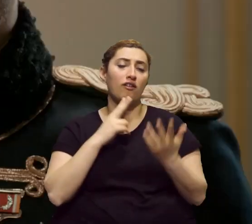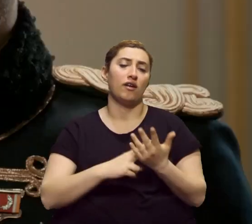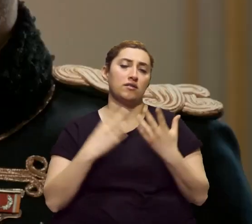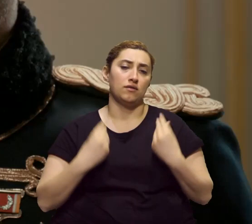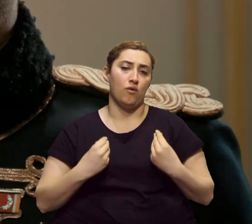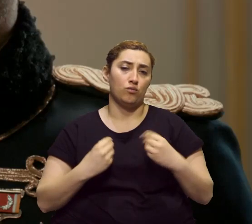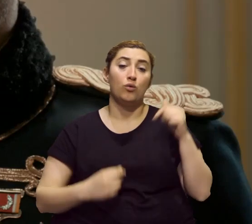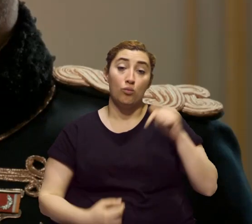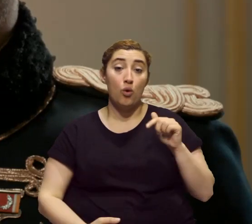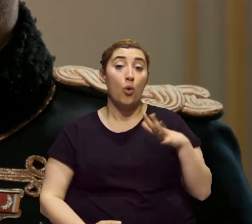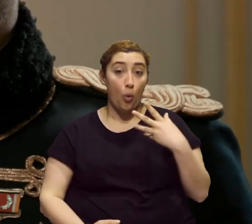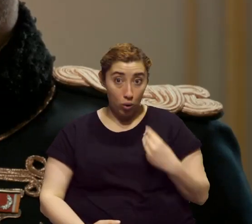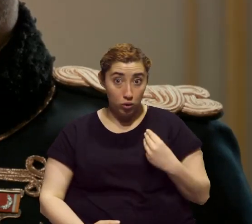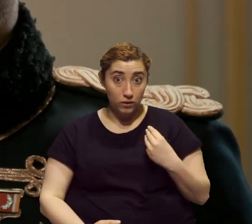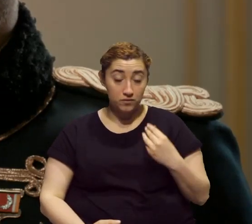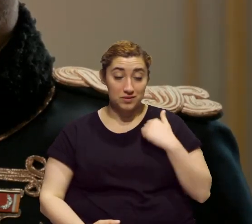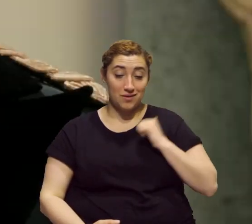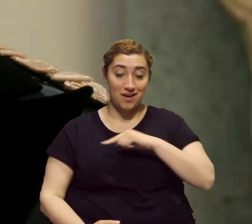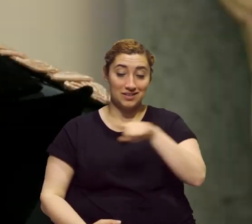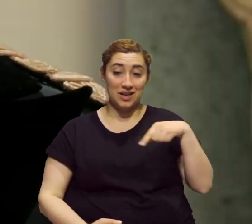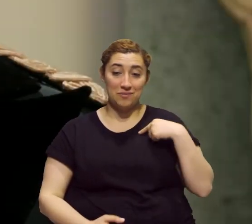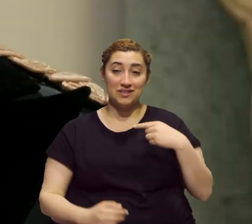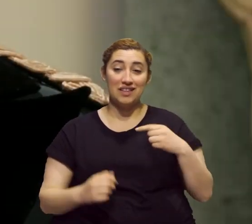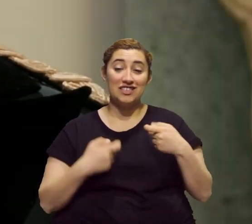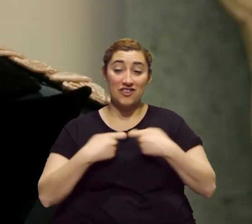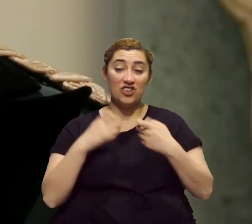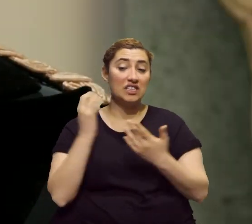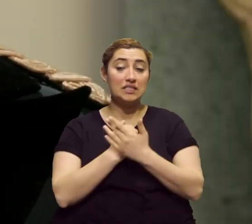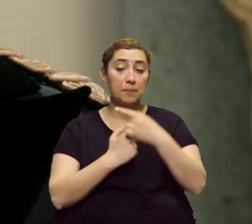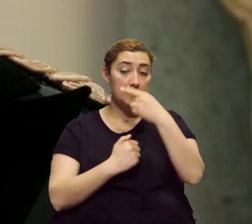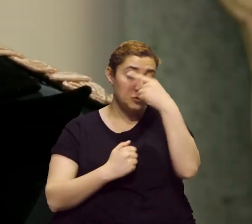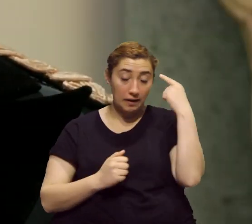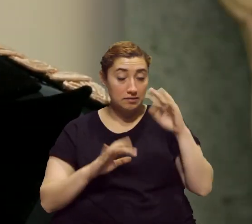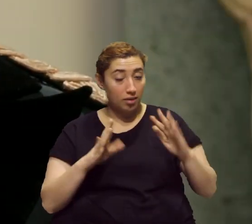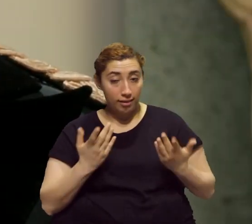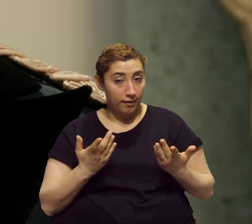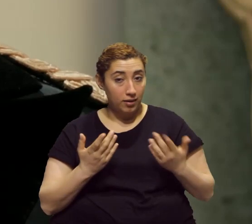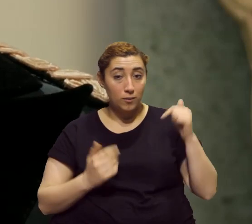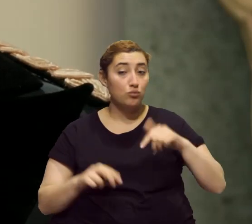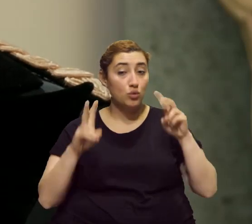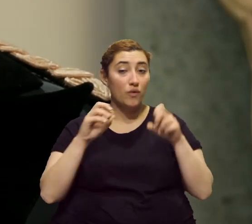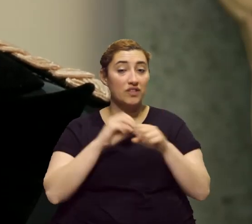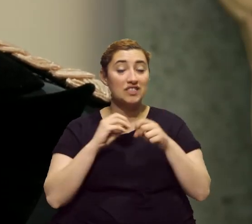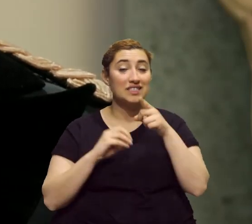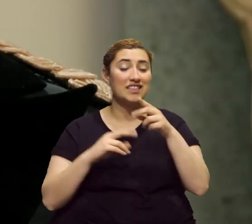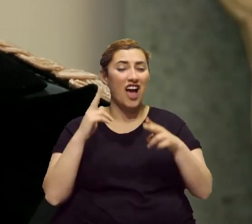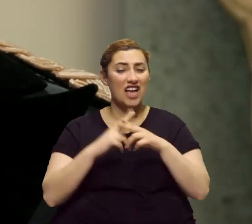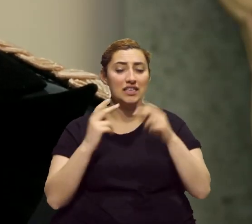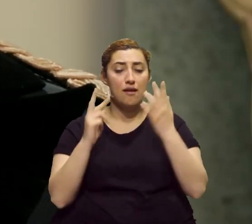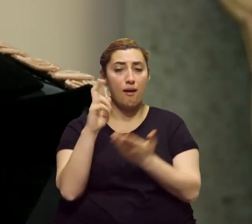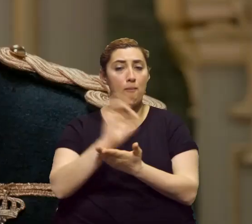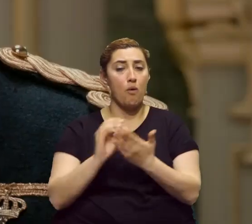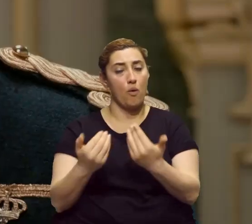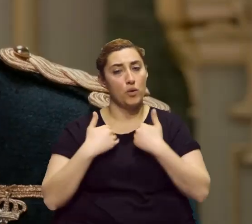kesin. Bu durumda ordumuzun zafer kazanma ihtimali nedir? Bu konuda sizden acilen bir